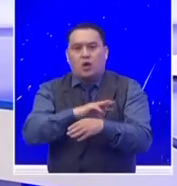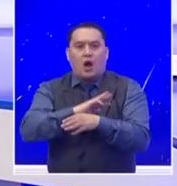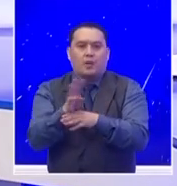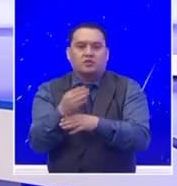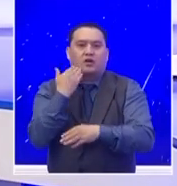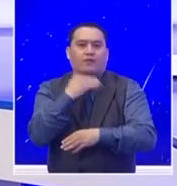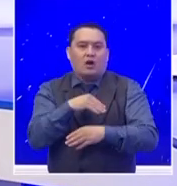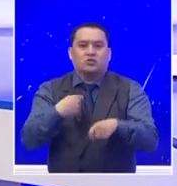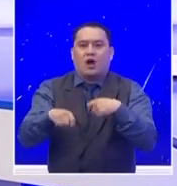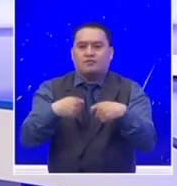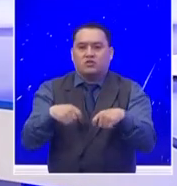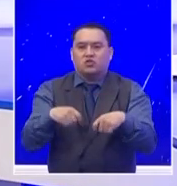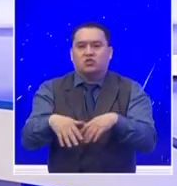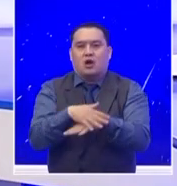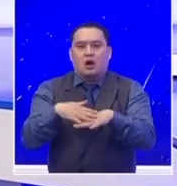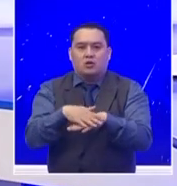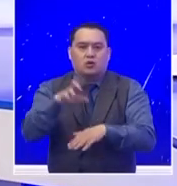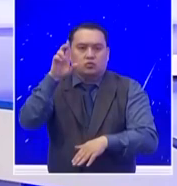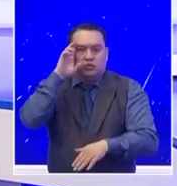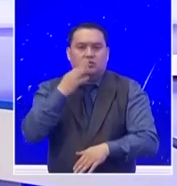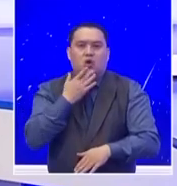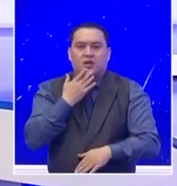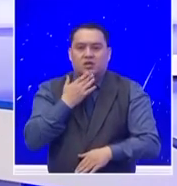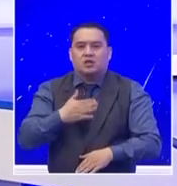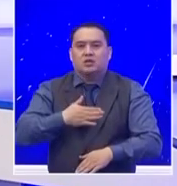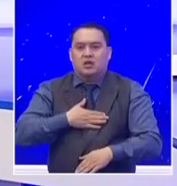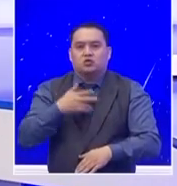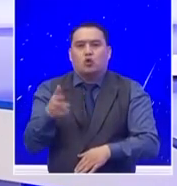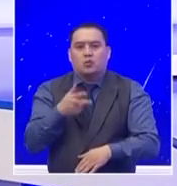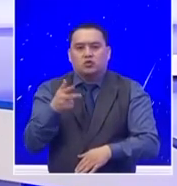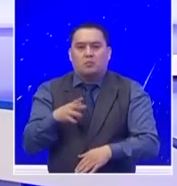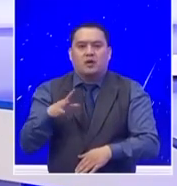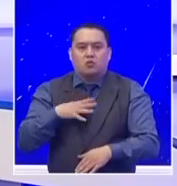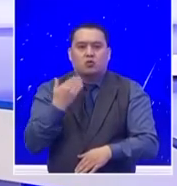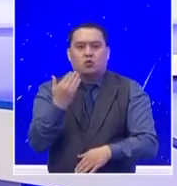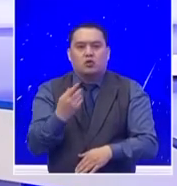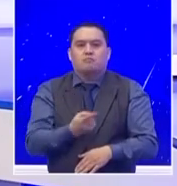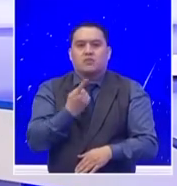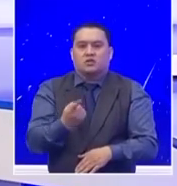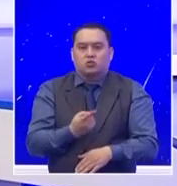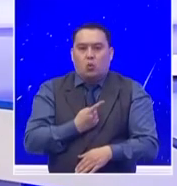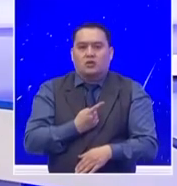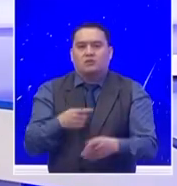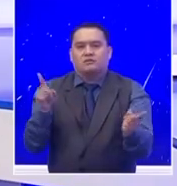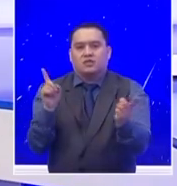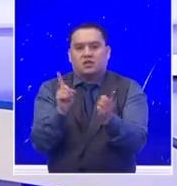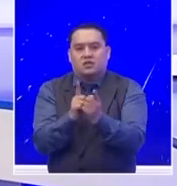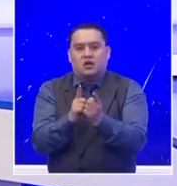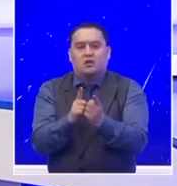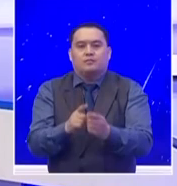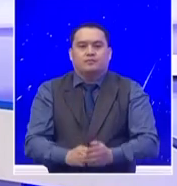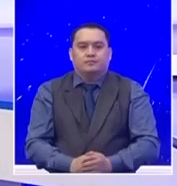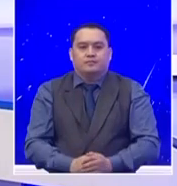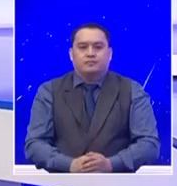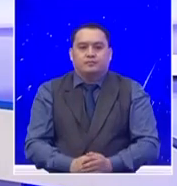обеспечивают качественным товаром как жители нашей страны, так и зарубежья. Наша съемочная группа побывала у них в мастерской и встретилась с